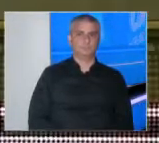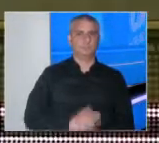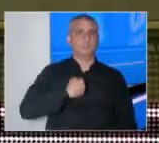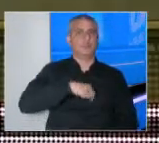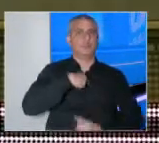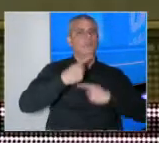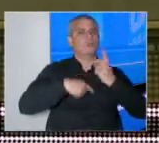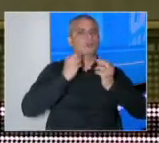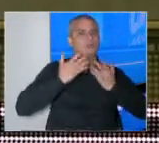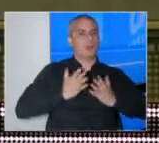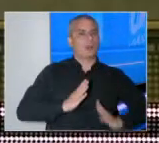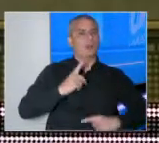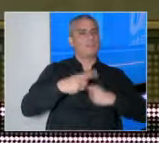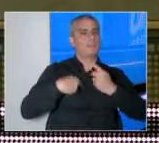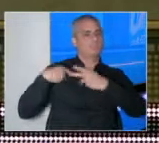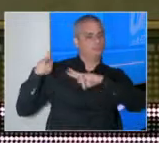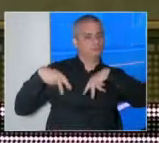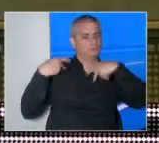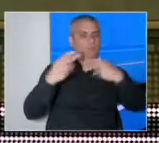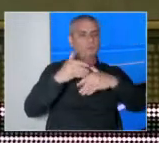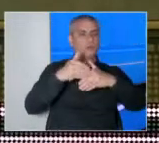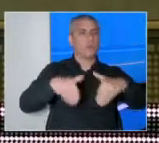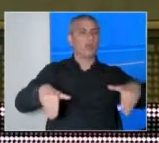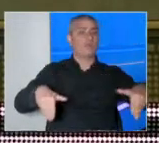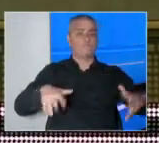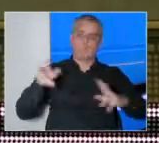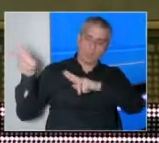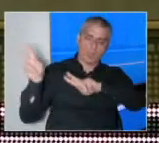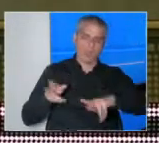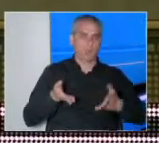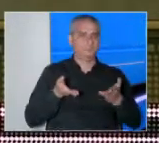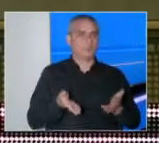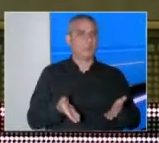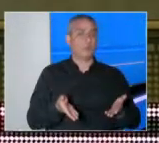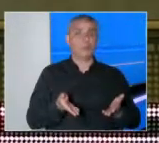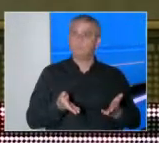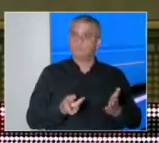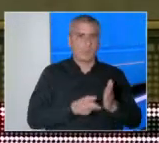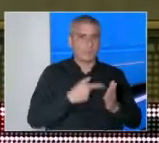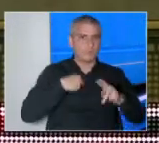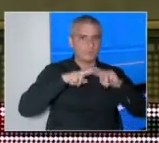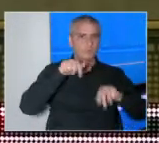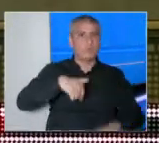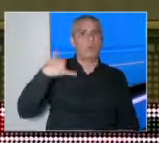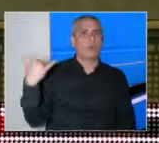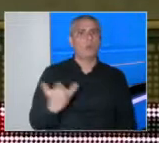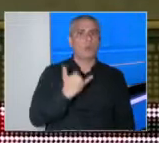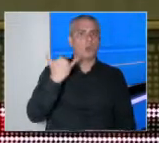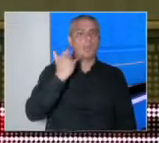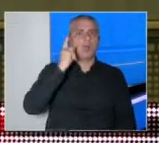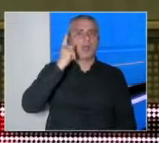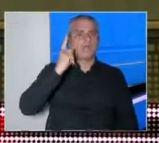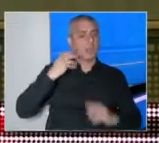אנחנו דור הבנים ששבו לגבולם. חזרנו, הפעם לעולם. אבל